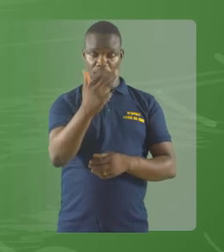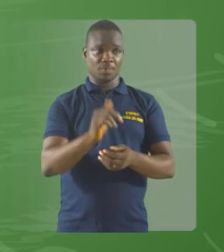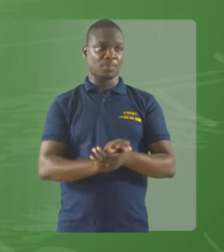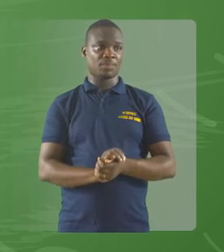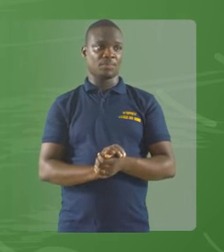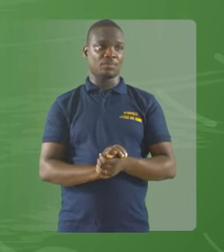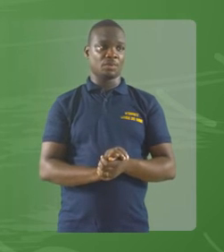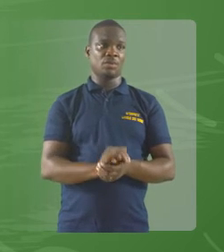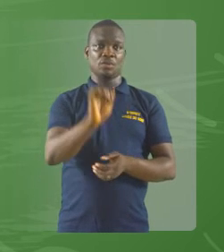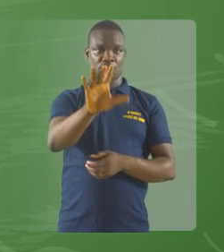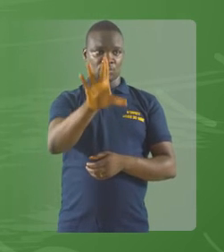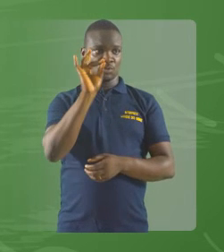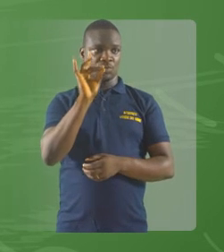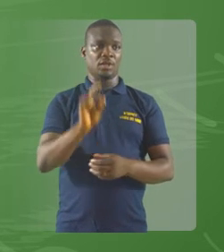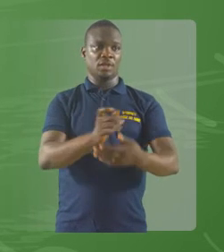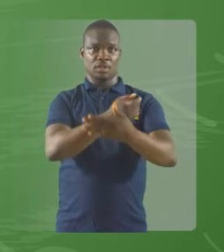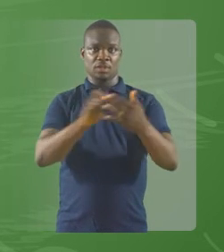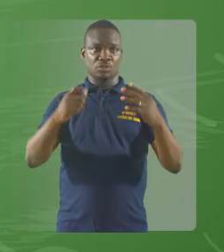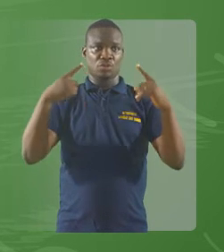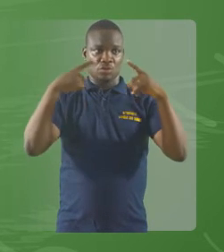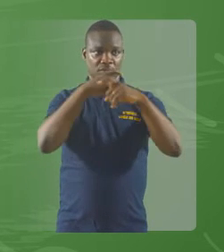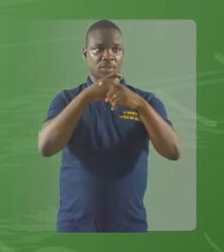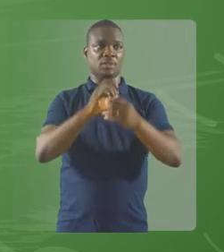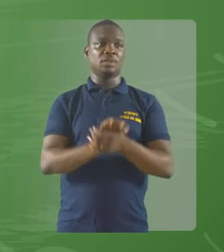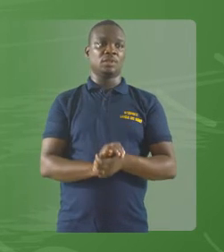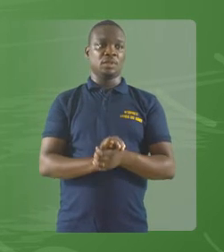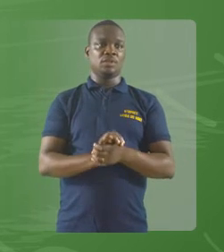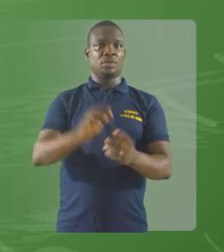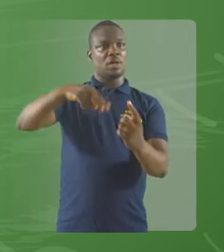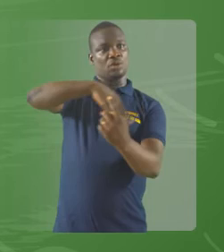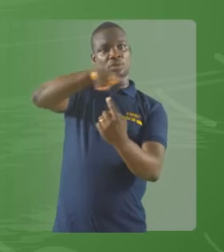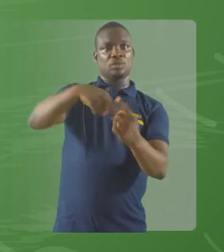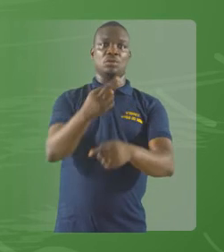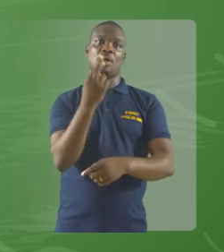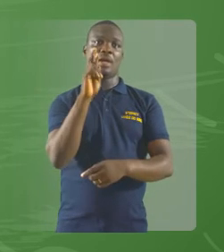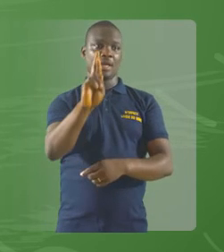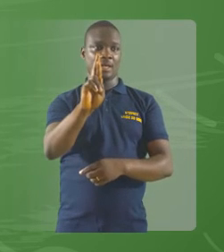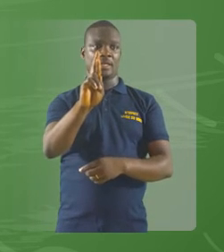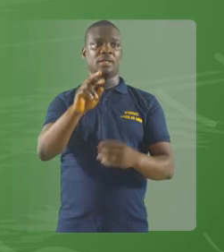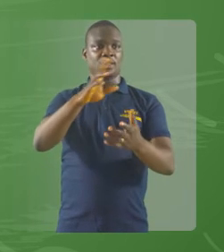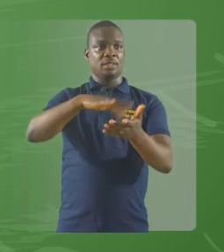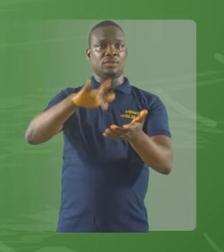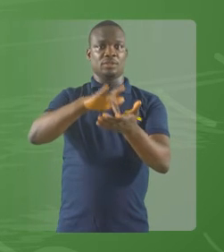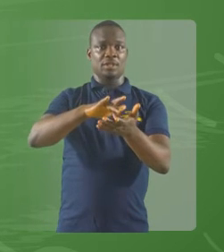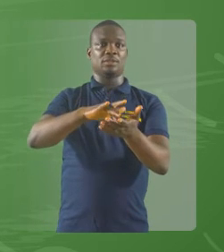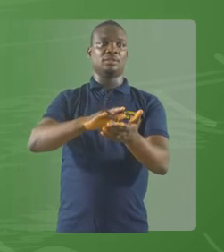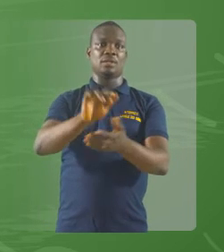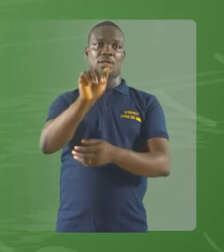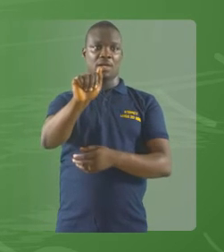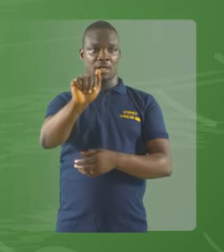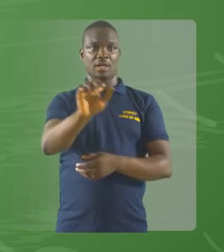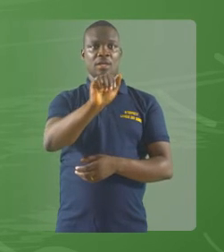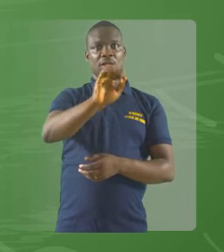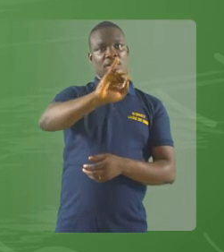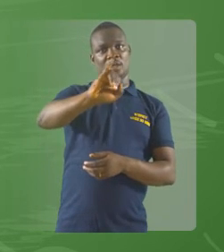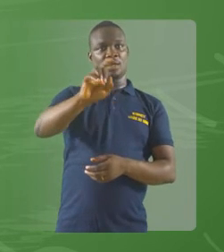3. Détermine l'écriture complexe de la rotation R du centre A